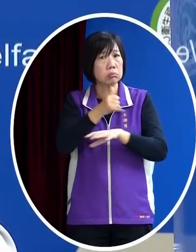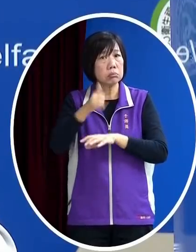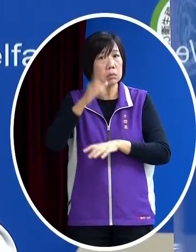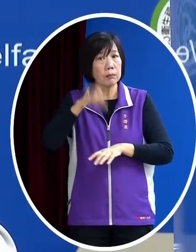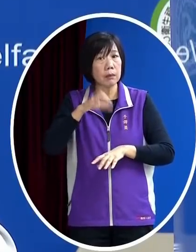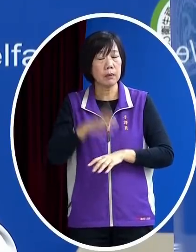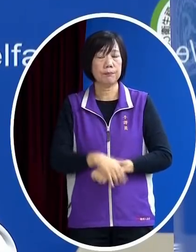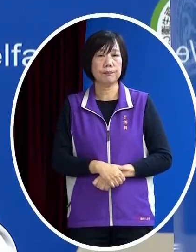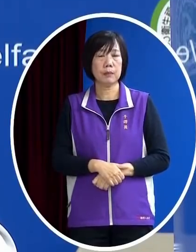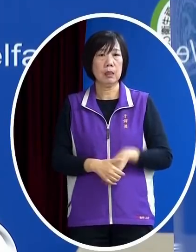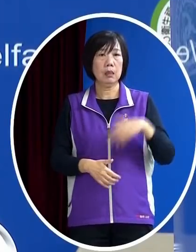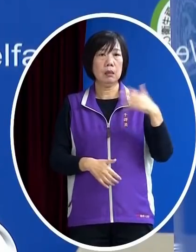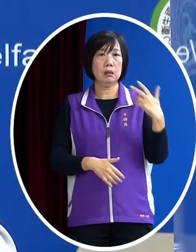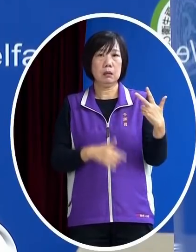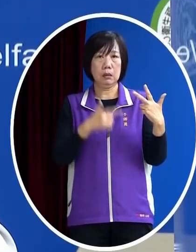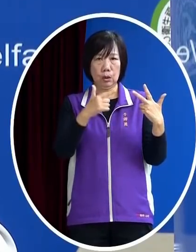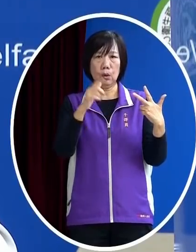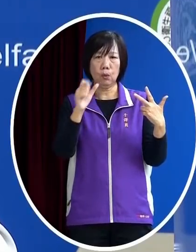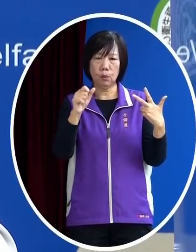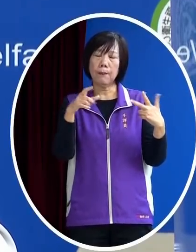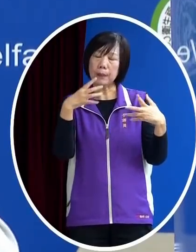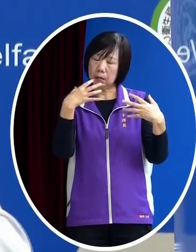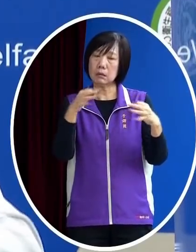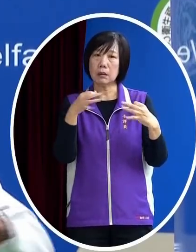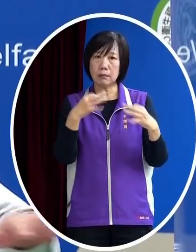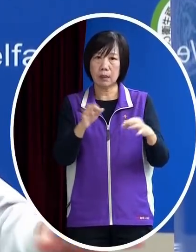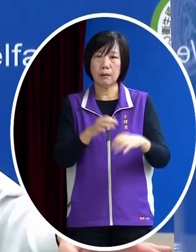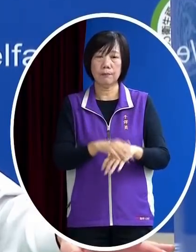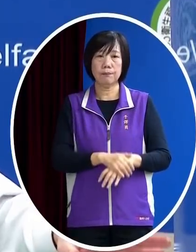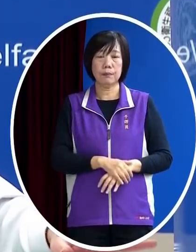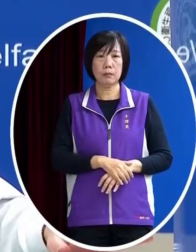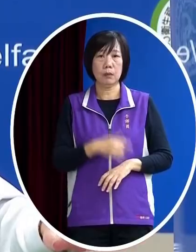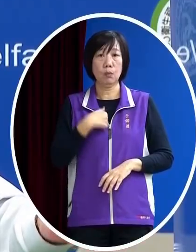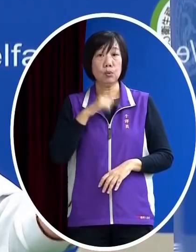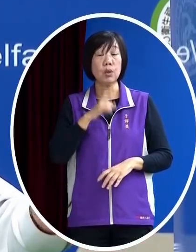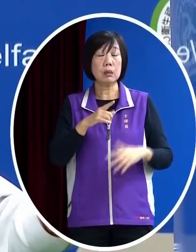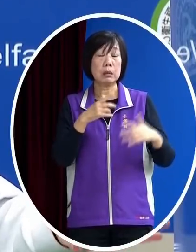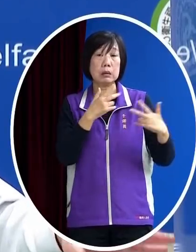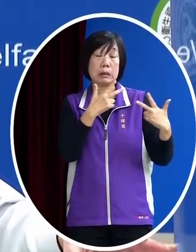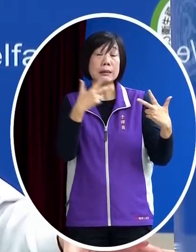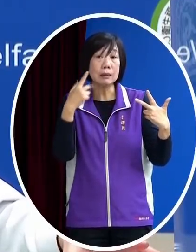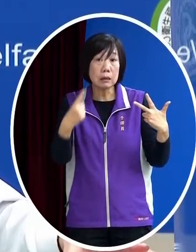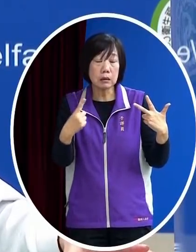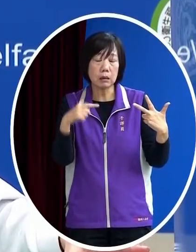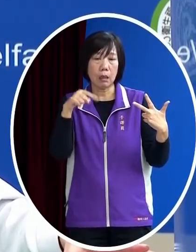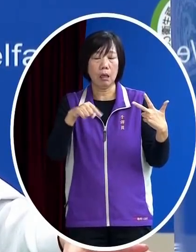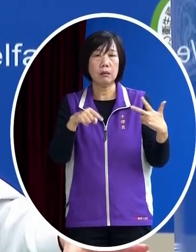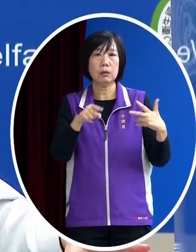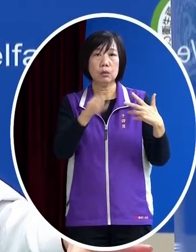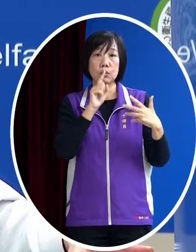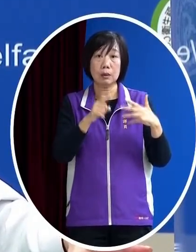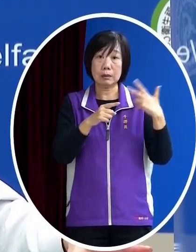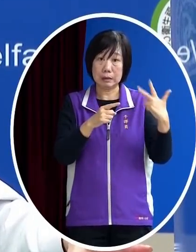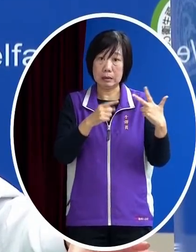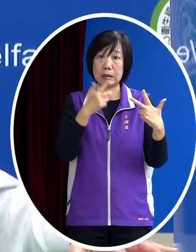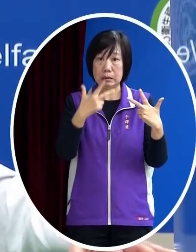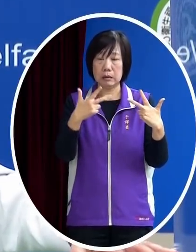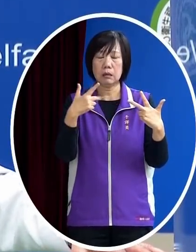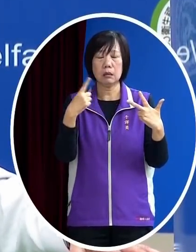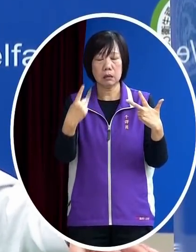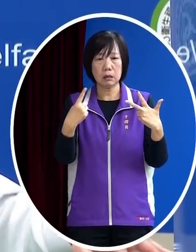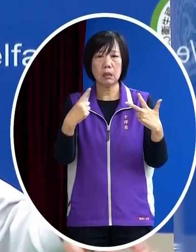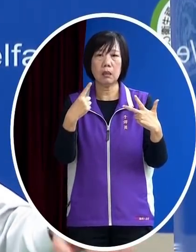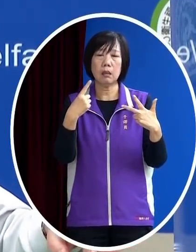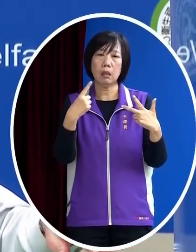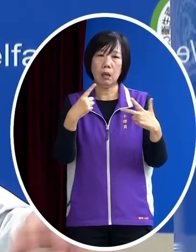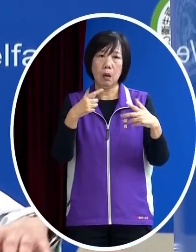的足迹相对的单纯呐，好， 那在 771不好意思哈，771的足迹，主